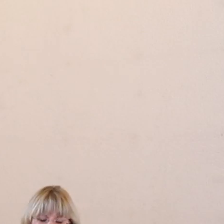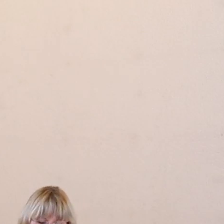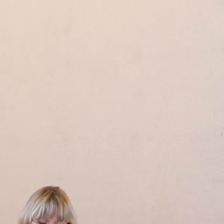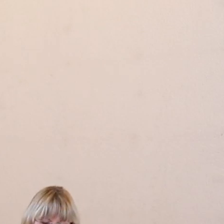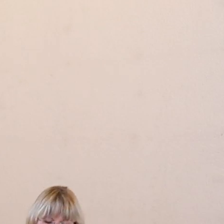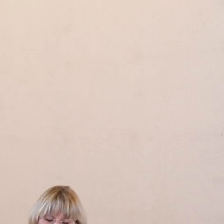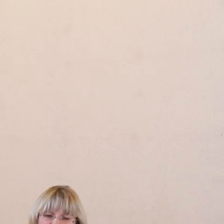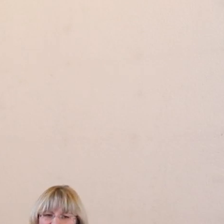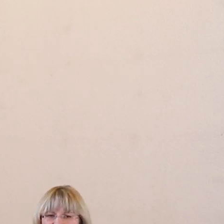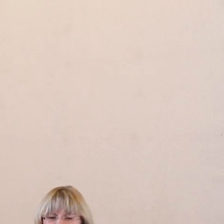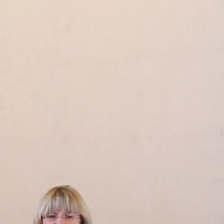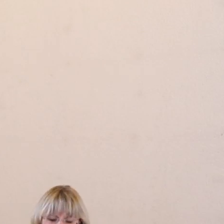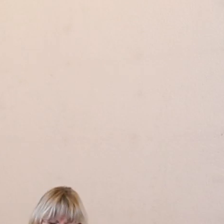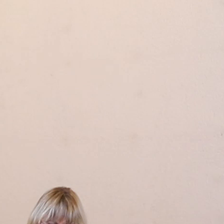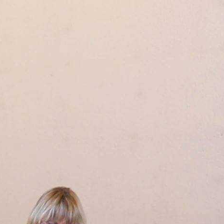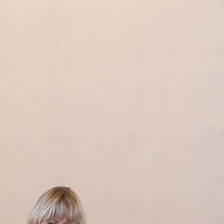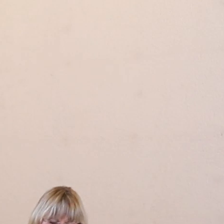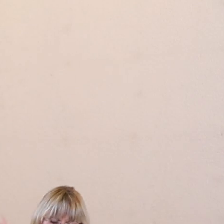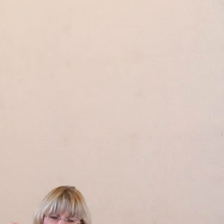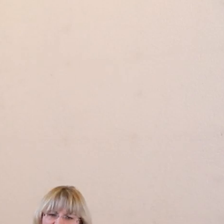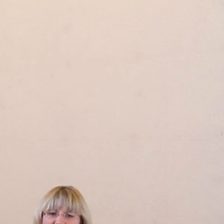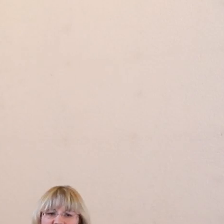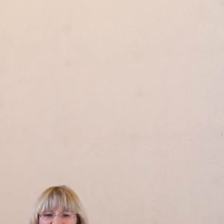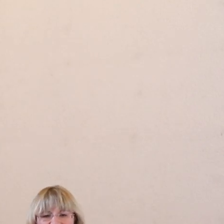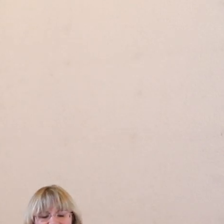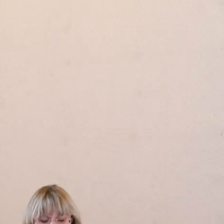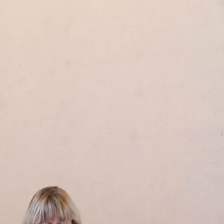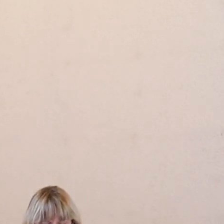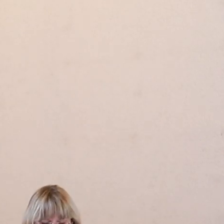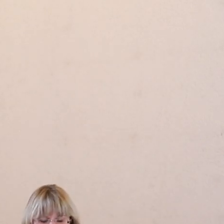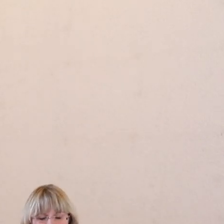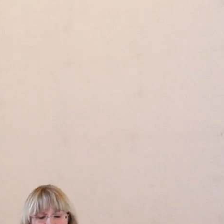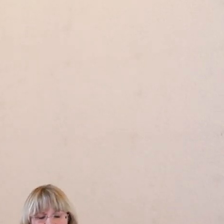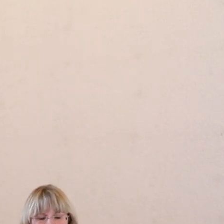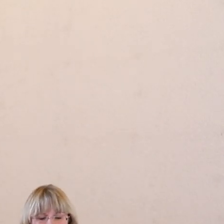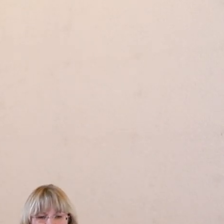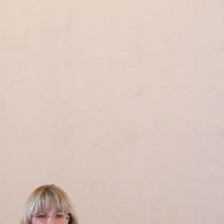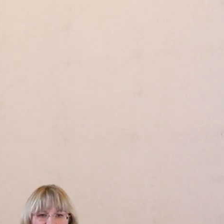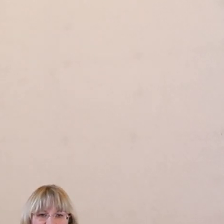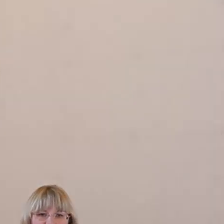und Gottes Friede dich umgeben. Amen.